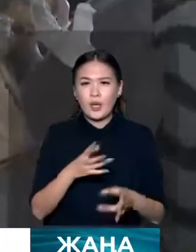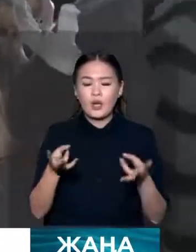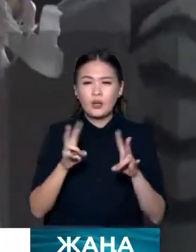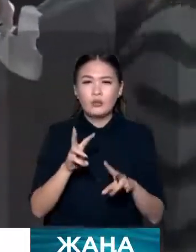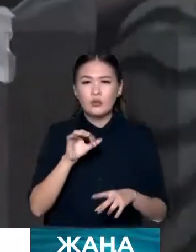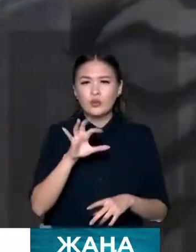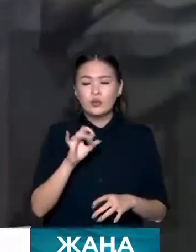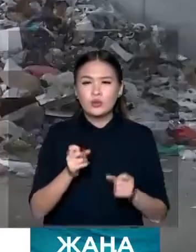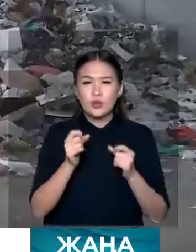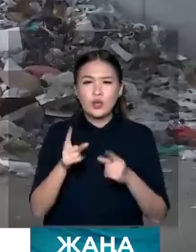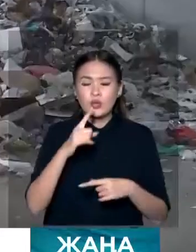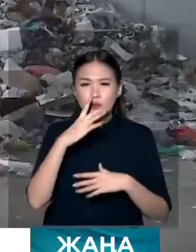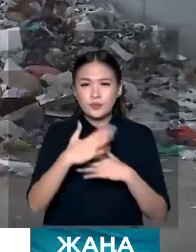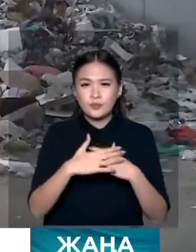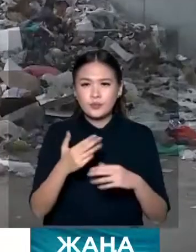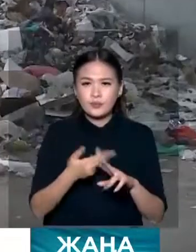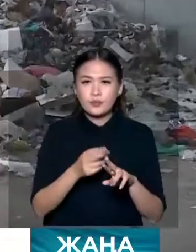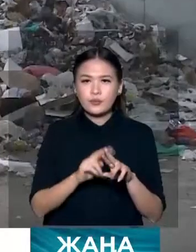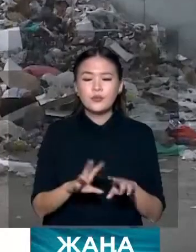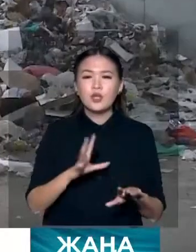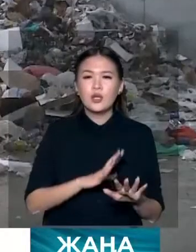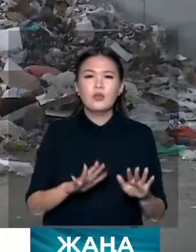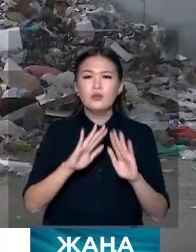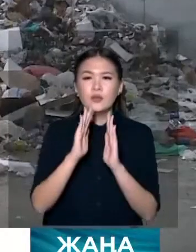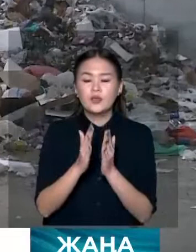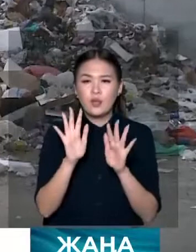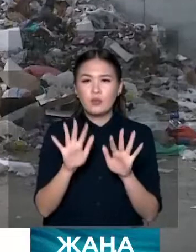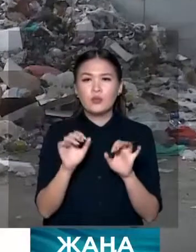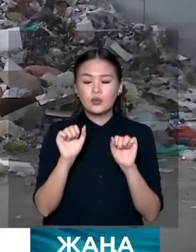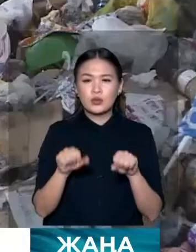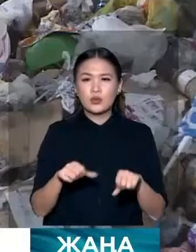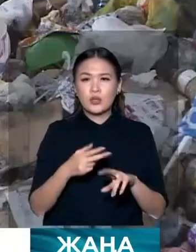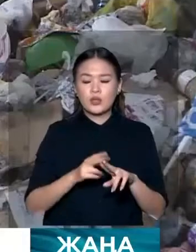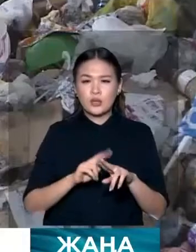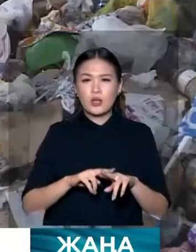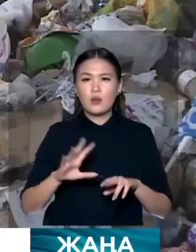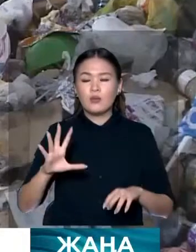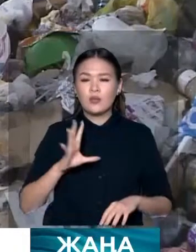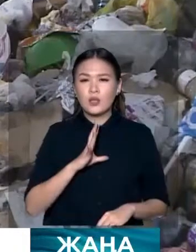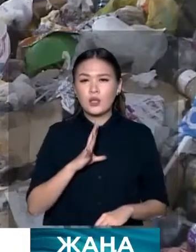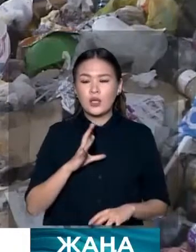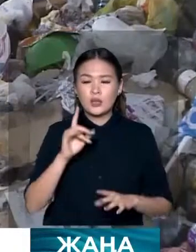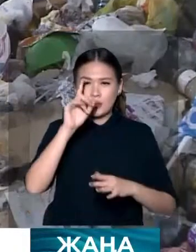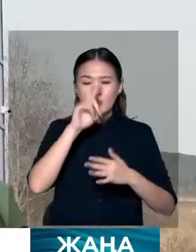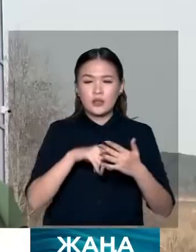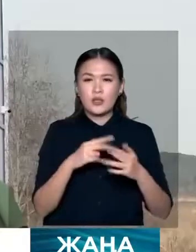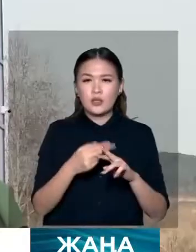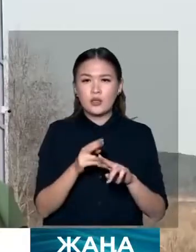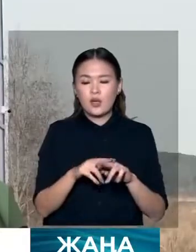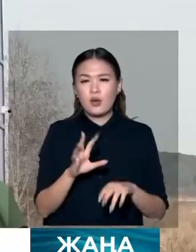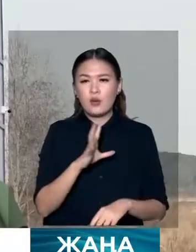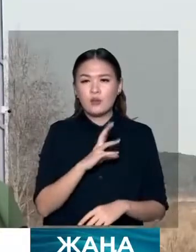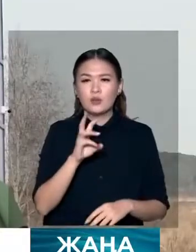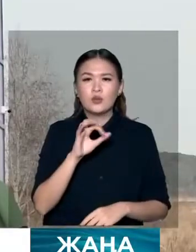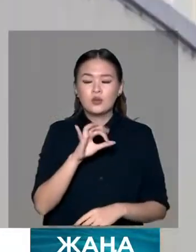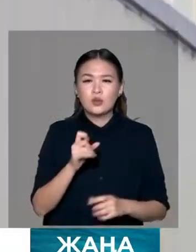тастайтын орынға жақын орналасқан Лесхоз шағын ауданының тұрғындарына қолайсыздық тудыратын. Мамандар енді экологиялық жағдай жақсарат деп сендіреді. Қазірдің өзінде қоқыс таситын